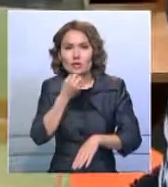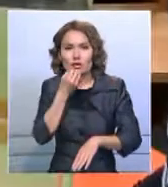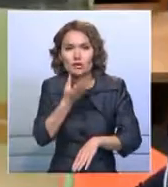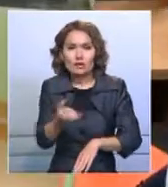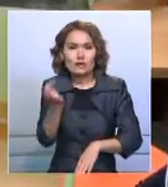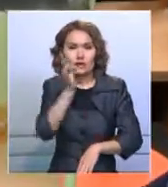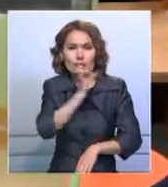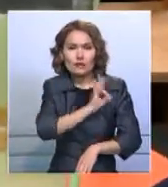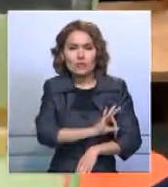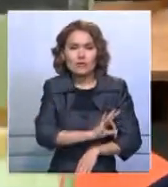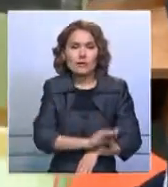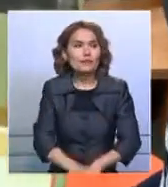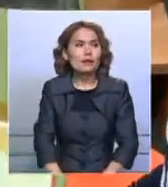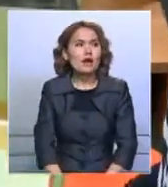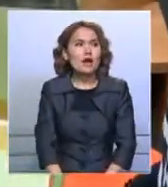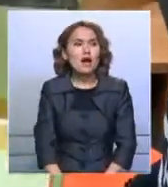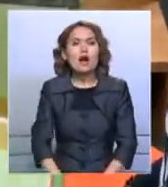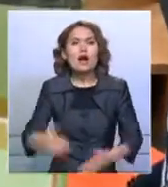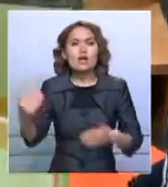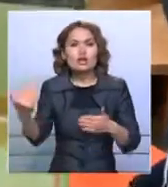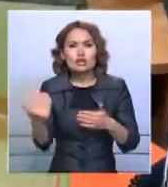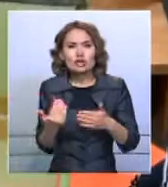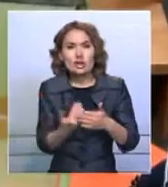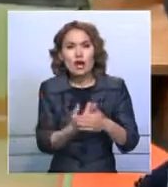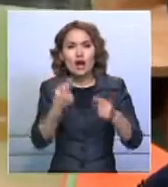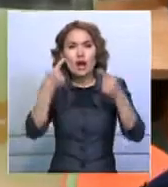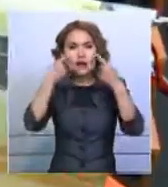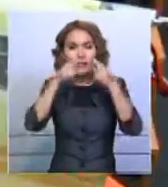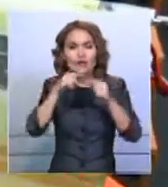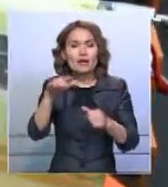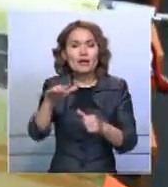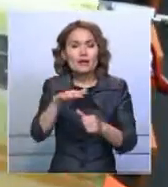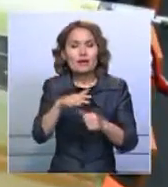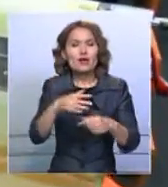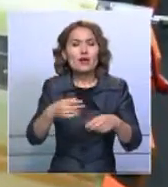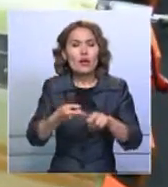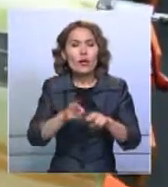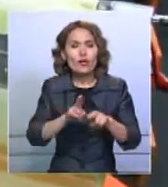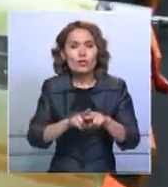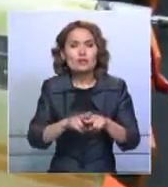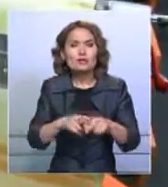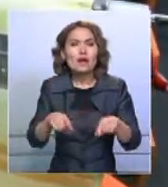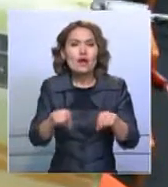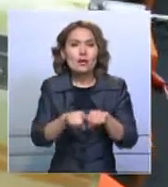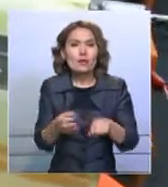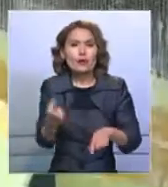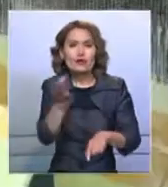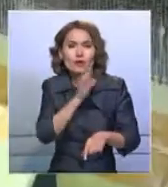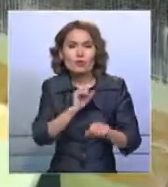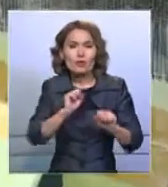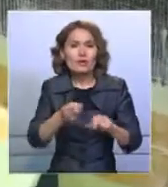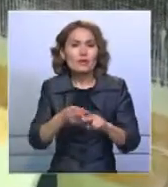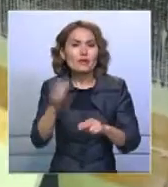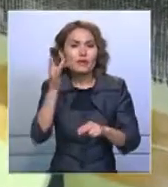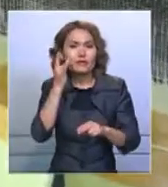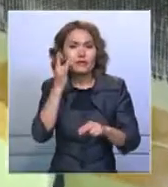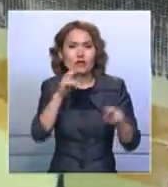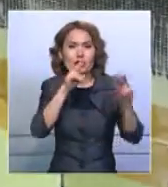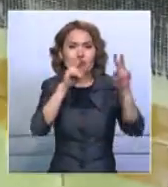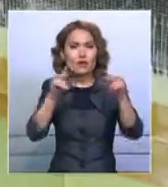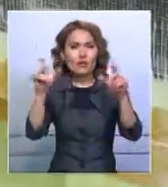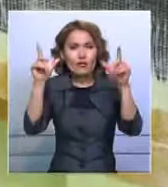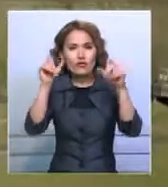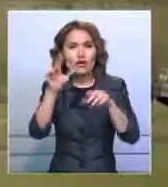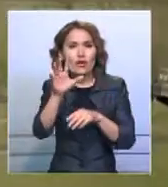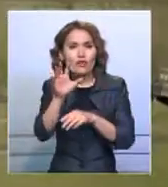еді. Жаңа дрондарды сондай-ақ тау кенісінде пайдалануға болады. Өйткені шахталардың үш өлшемді сызбаларын жоғарыдан сканерлеу әлдеқайда